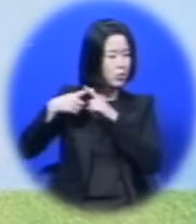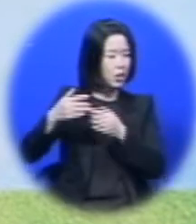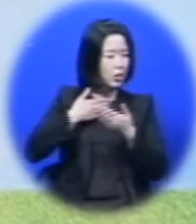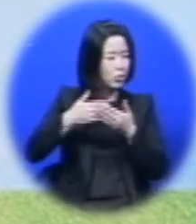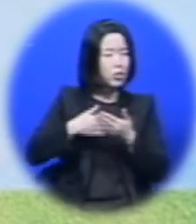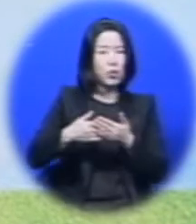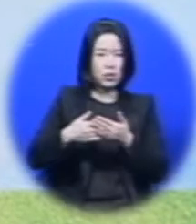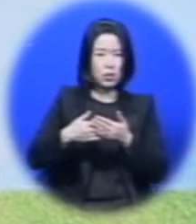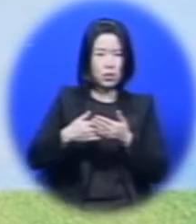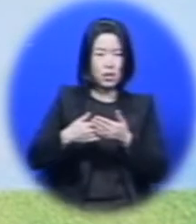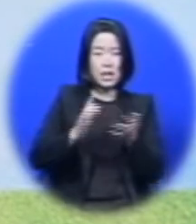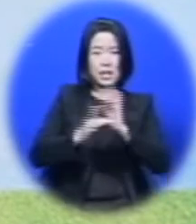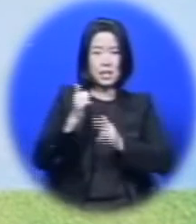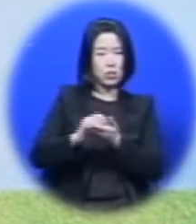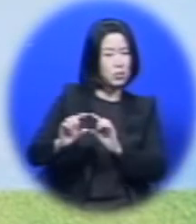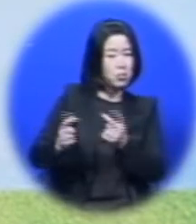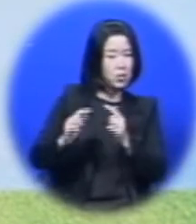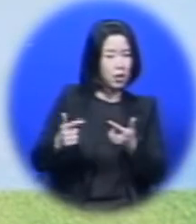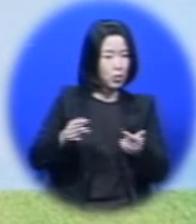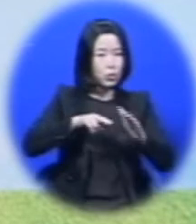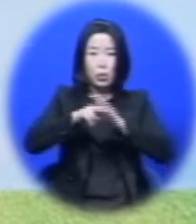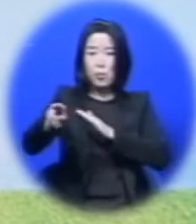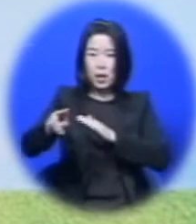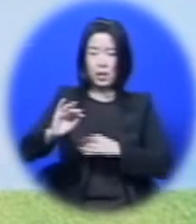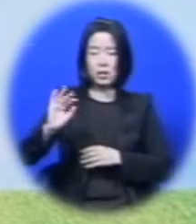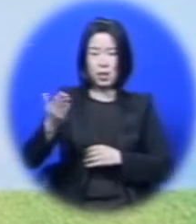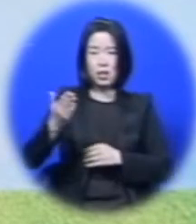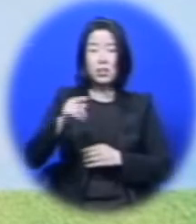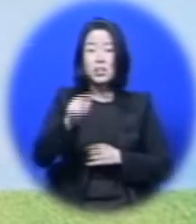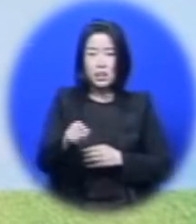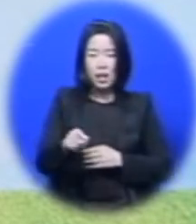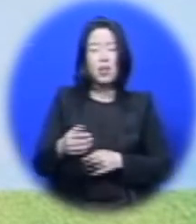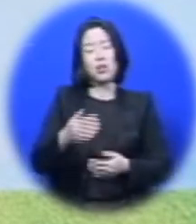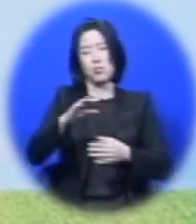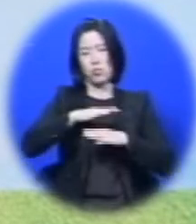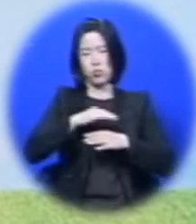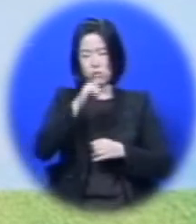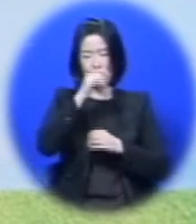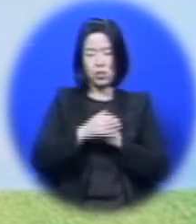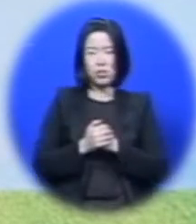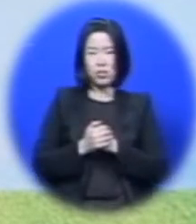두려워서 예수님 부인하고 도망가게 될 게 무서운 거예요.